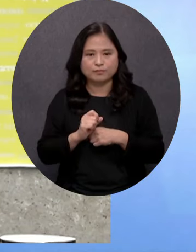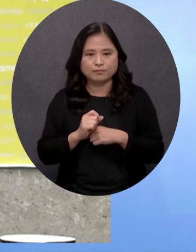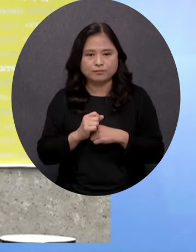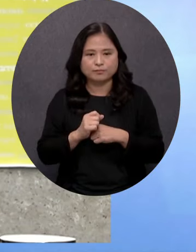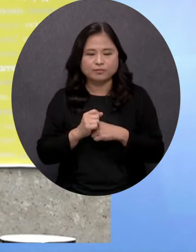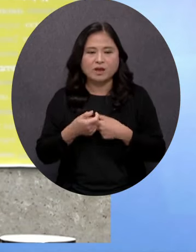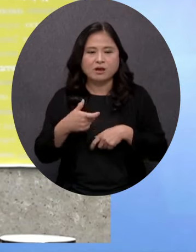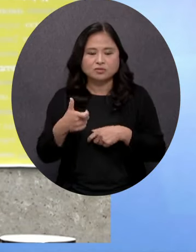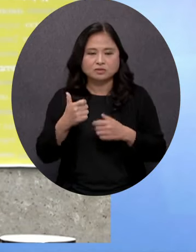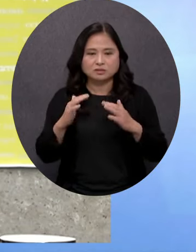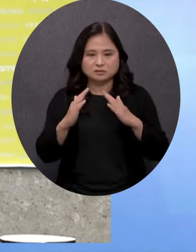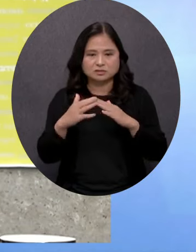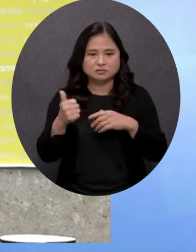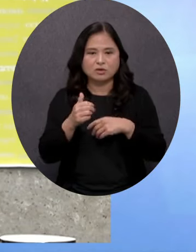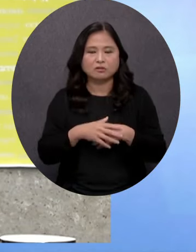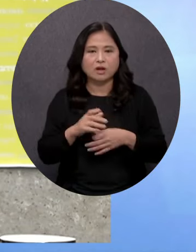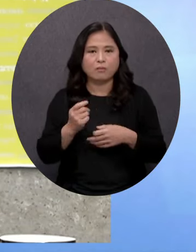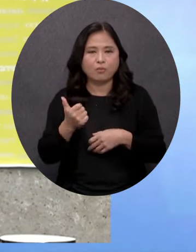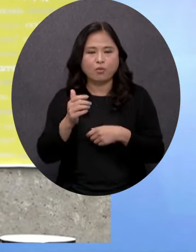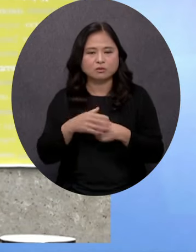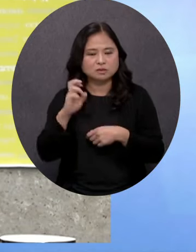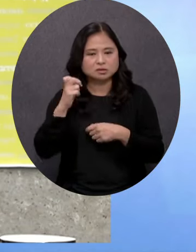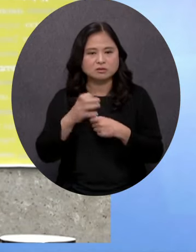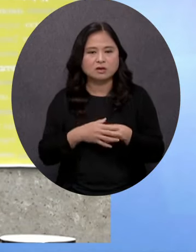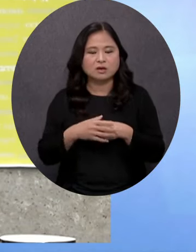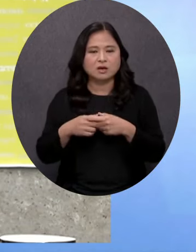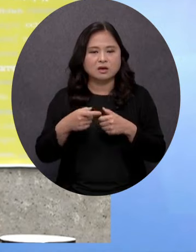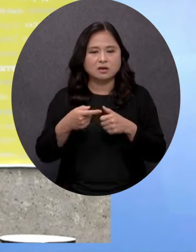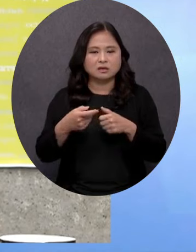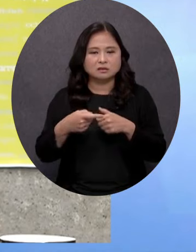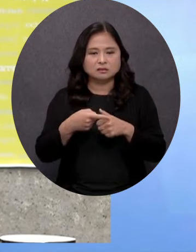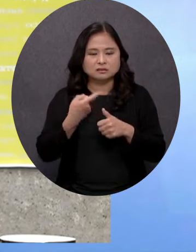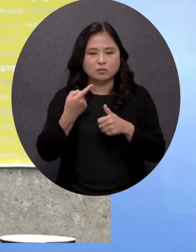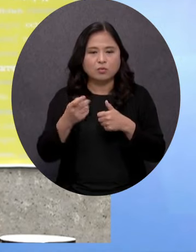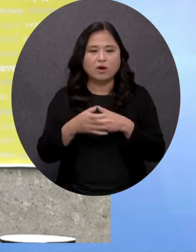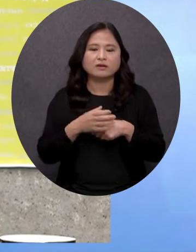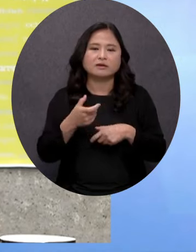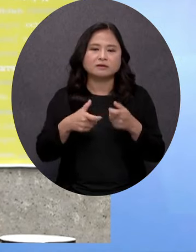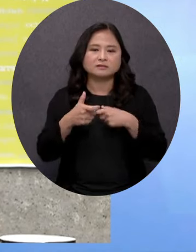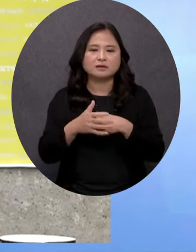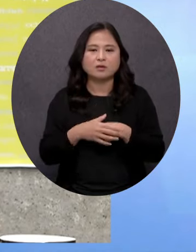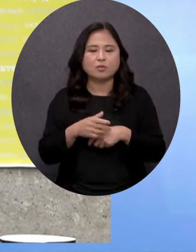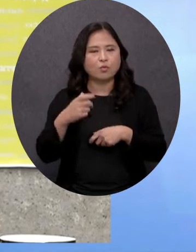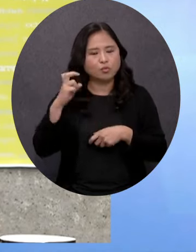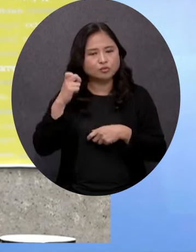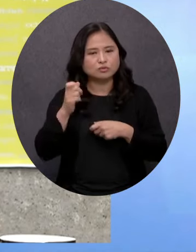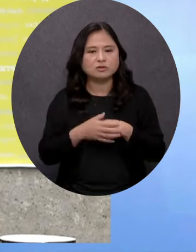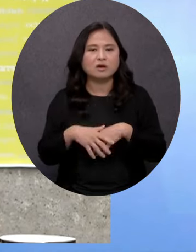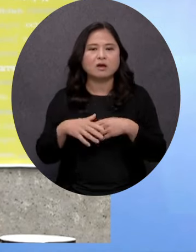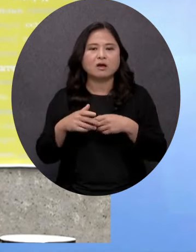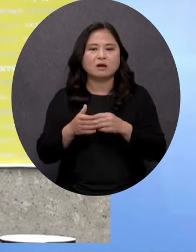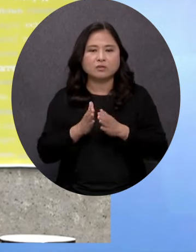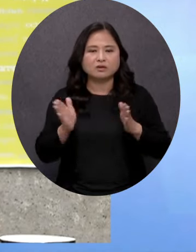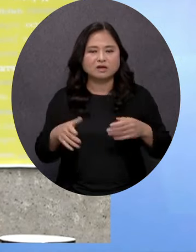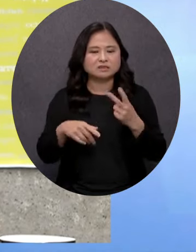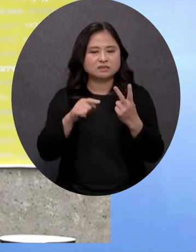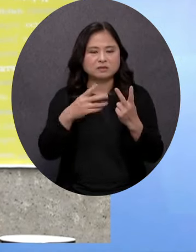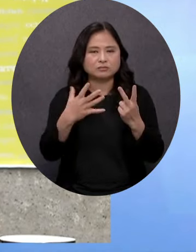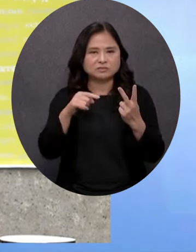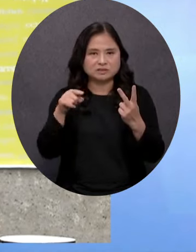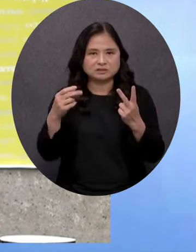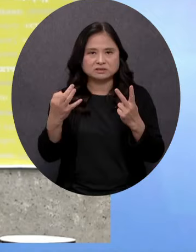财政司司长陈茂波早前预计，首季经济增长会在全年预测区间，即是 2.5% 至